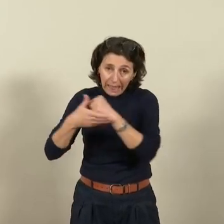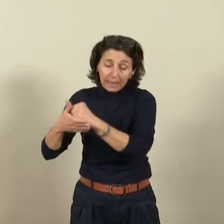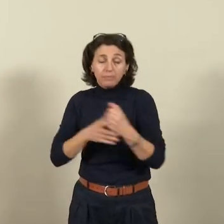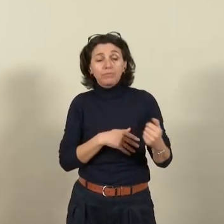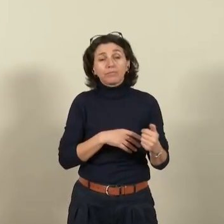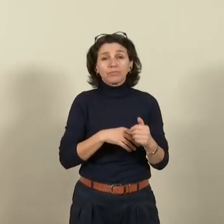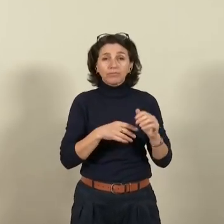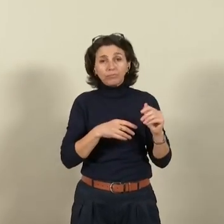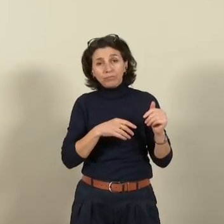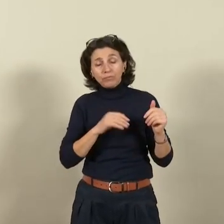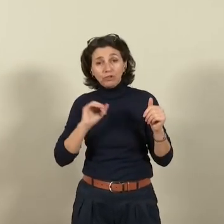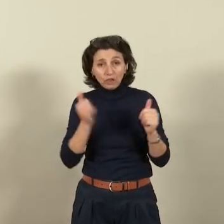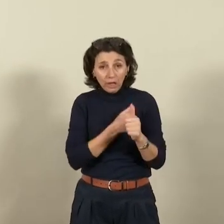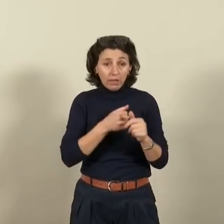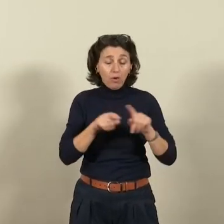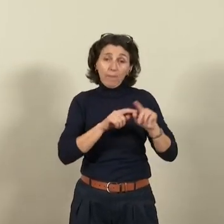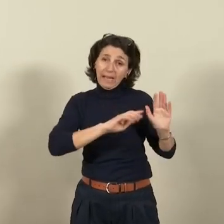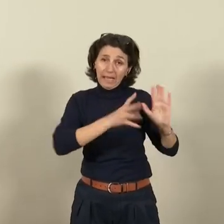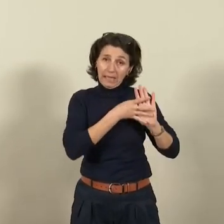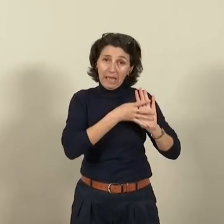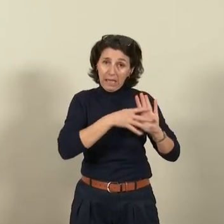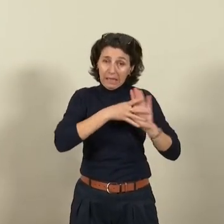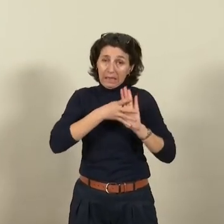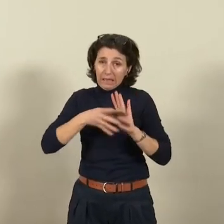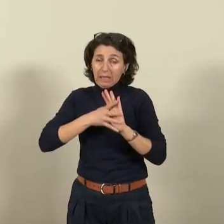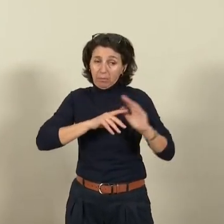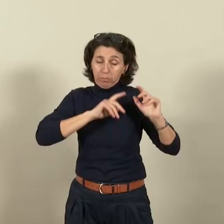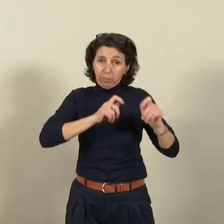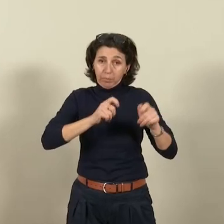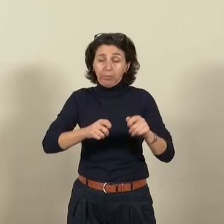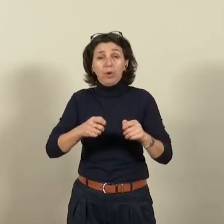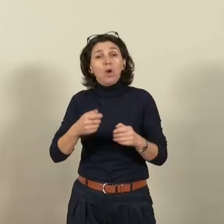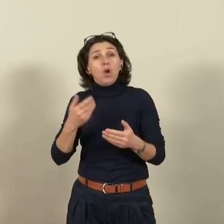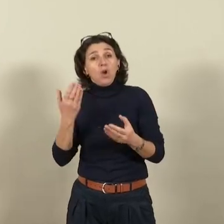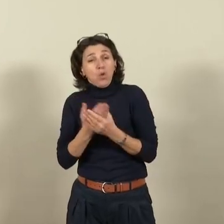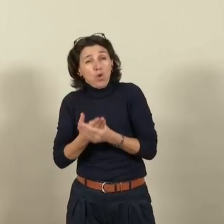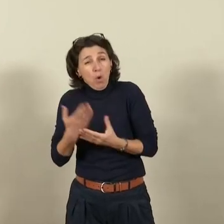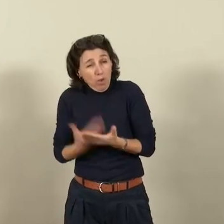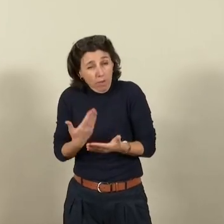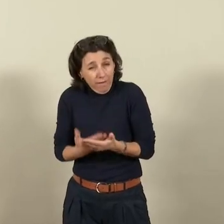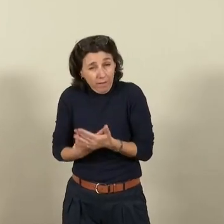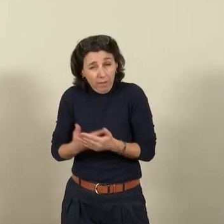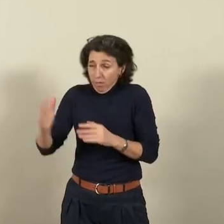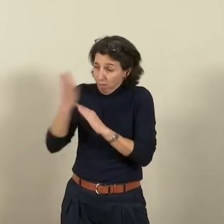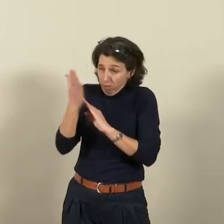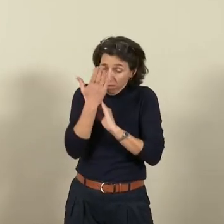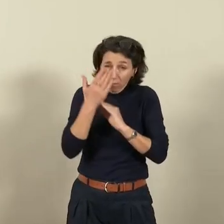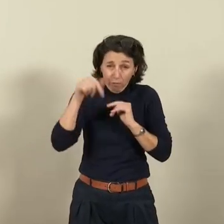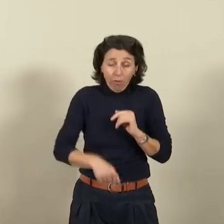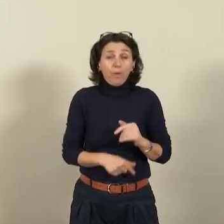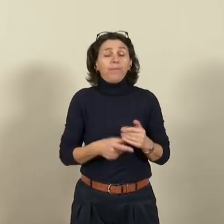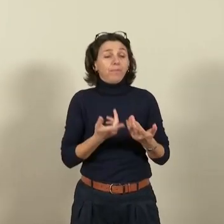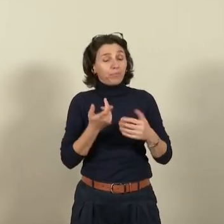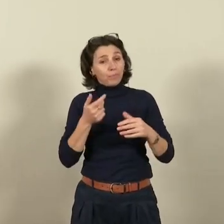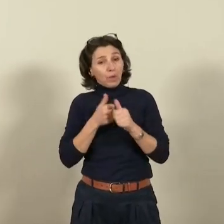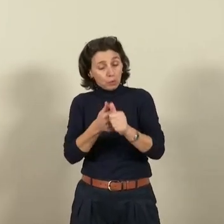multiples critères d'éligibilité avec plusieurs documents justificatifs demandés puis selon la subvention il y a